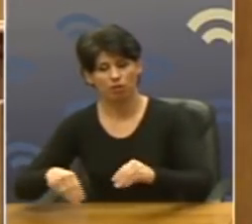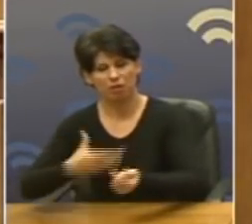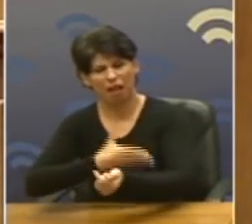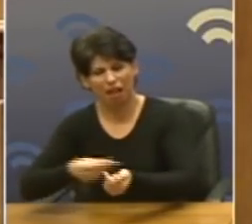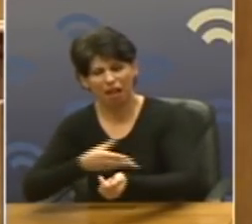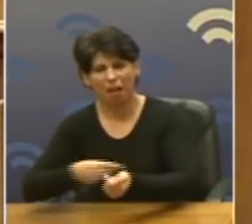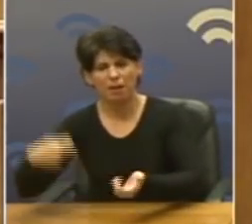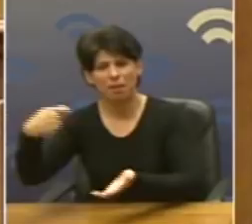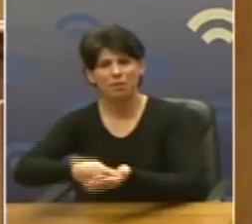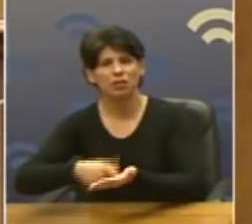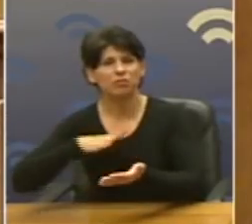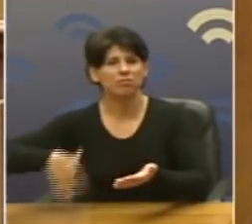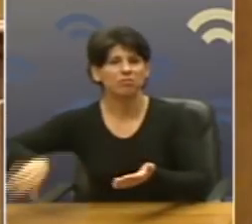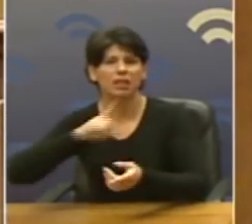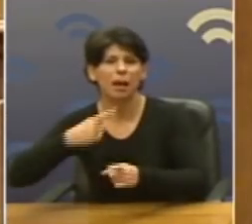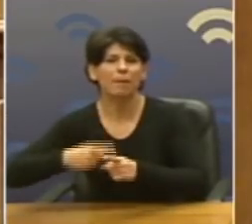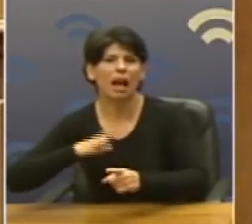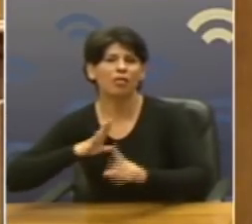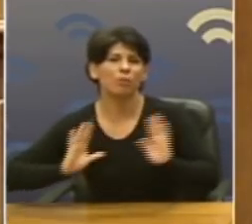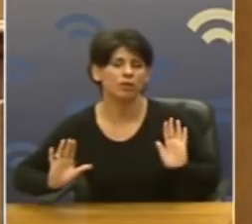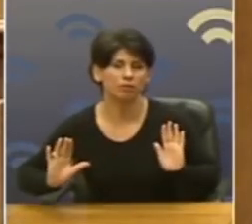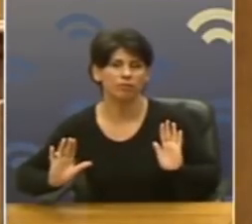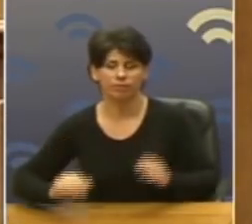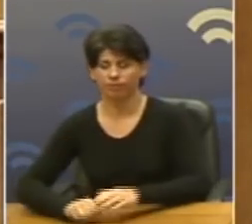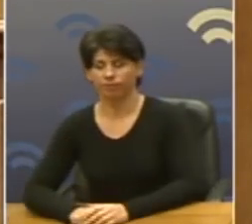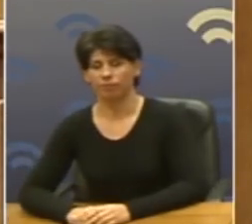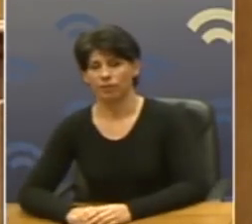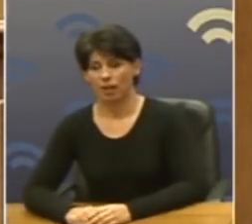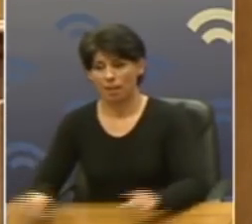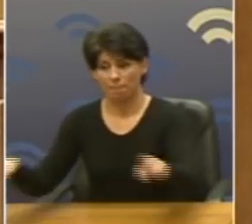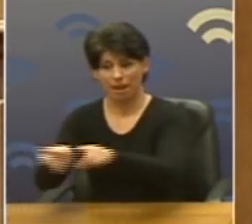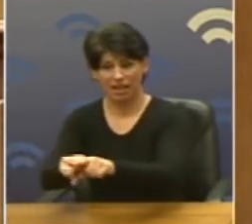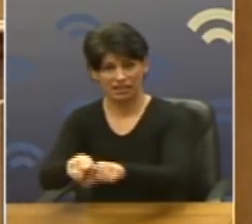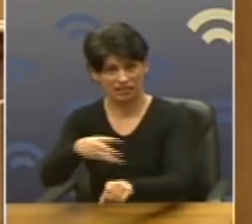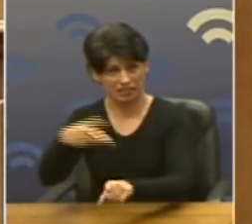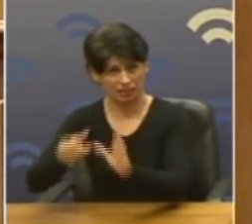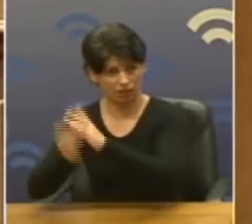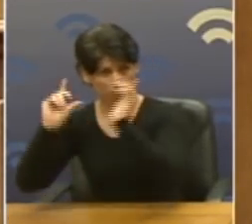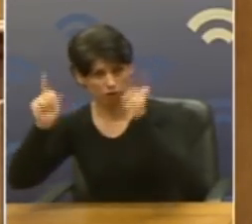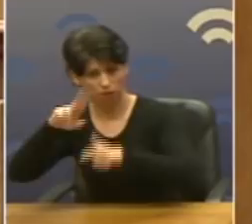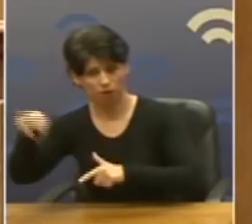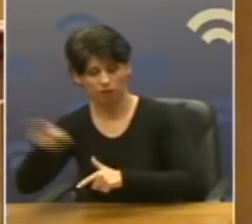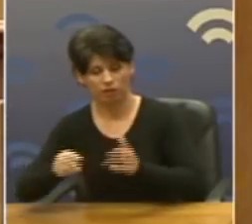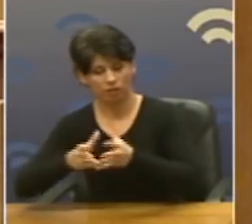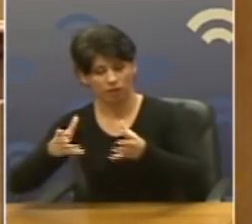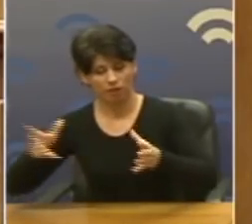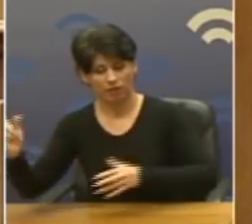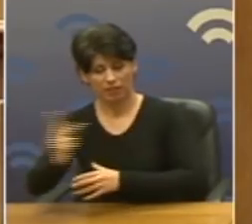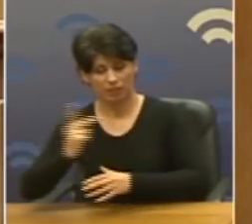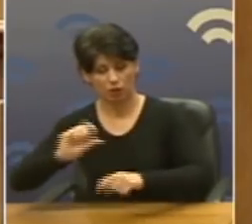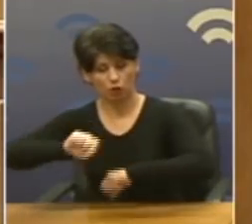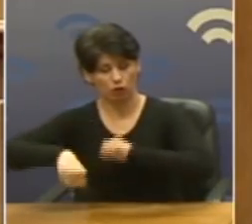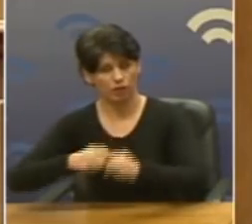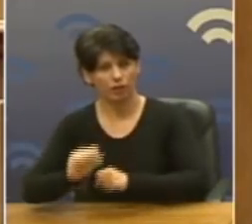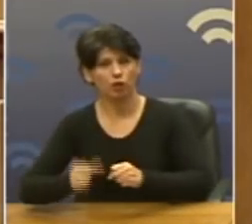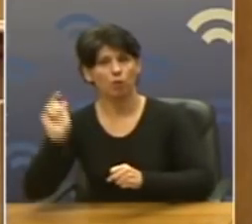λαοί τελικά. Απορρίψατε από κοινού τις προτάσεις για διεύρυνση κοινωνικών,